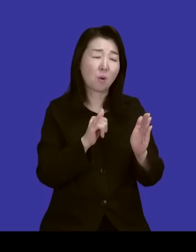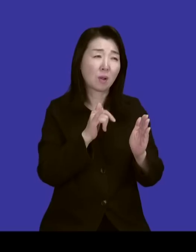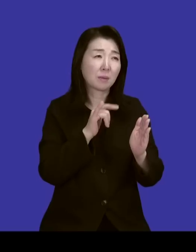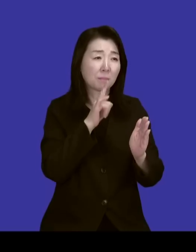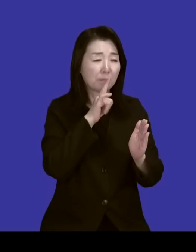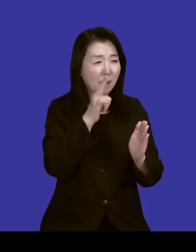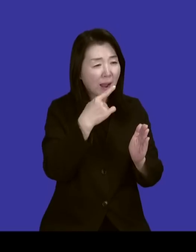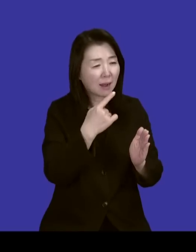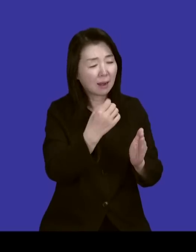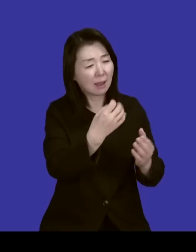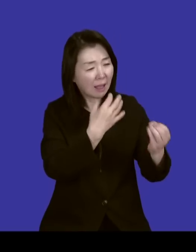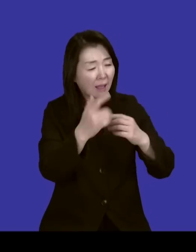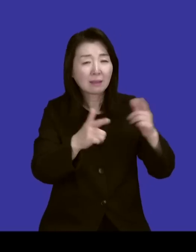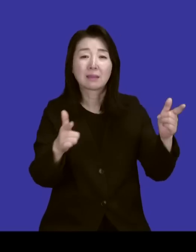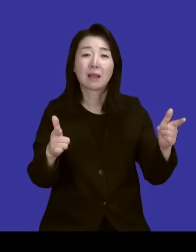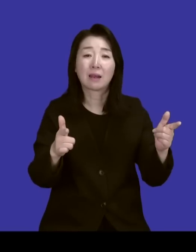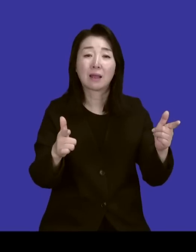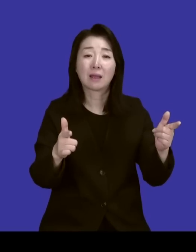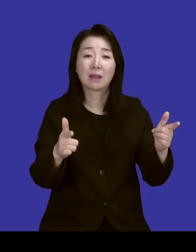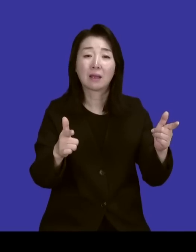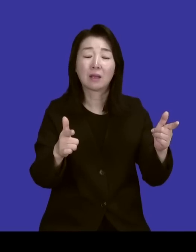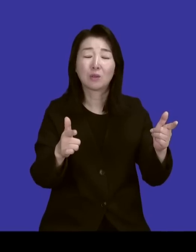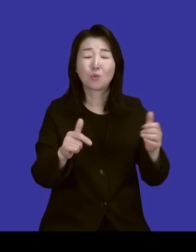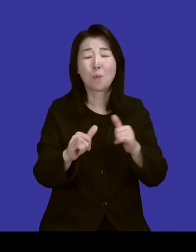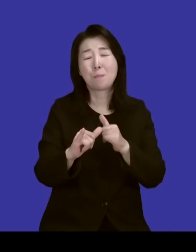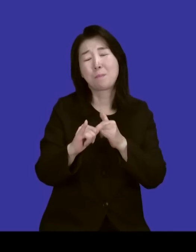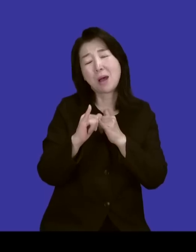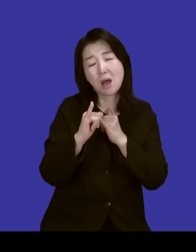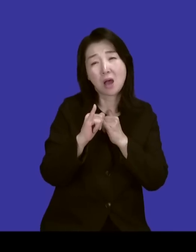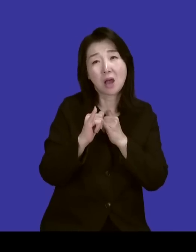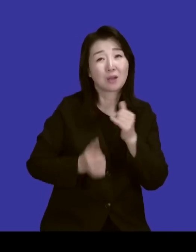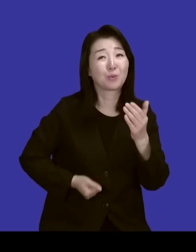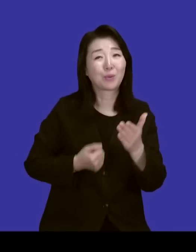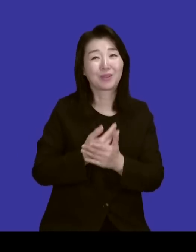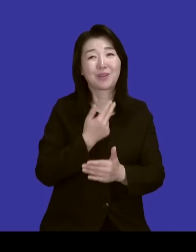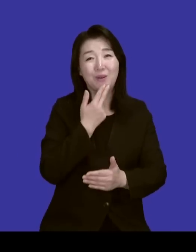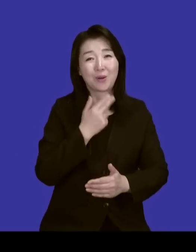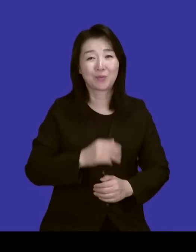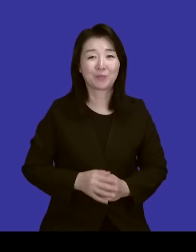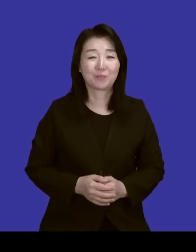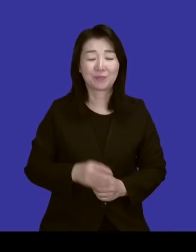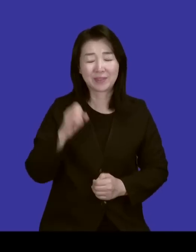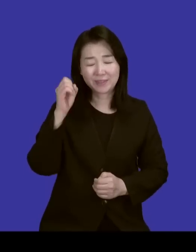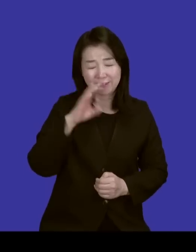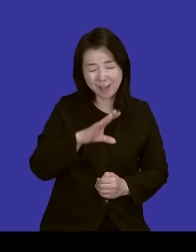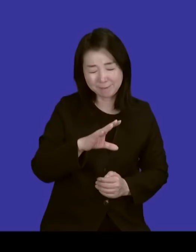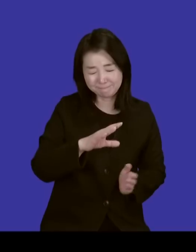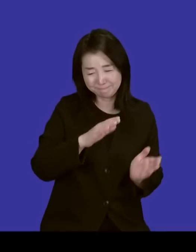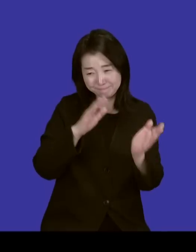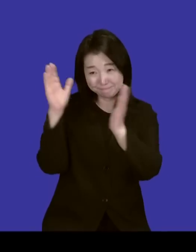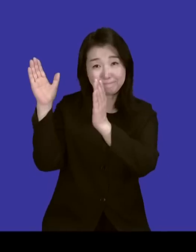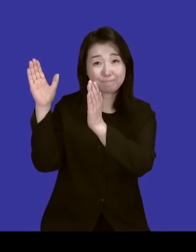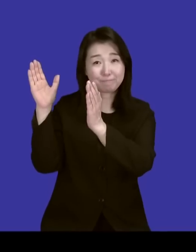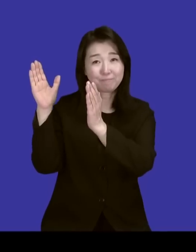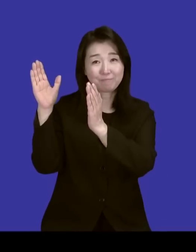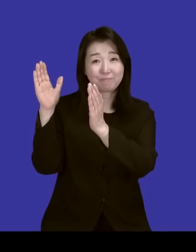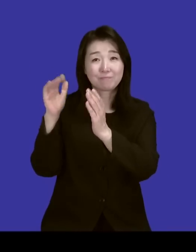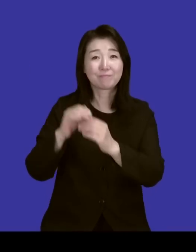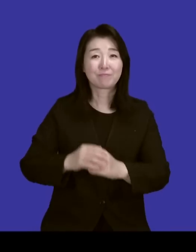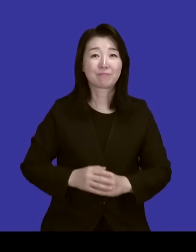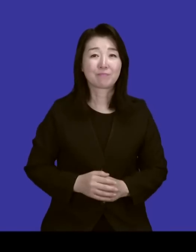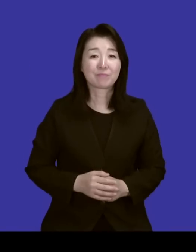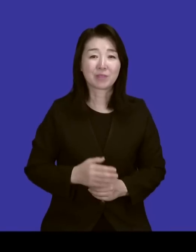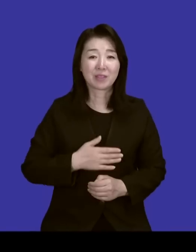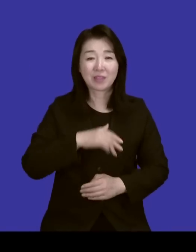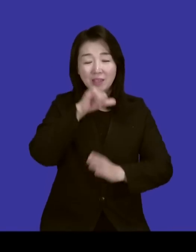다르고 네네. 또 그것을 결행할 수 있는 용기도 없었고 예. 예. 그래서 지나갔지만 네. 그래서 제 인생에